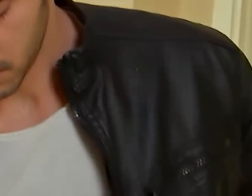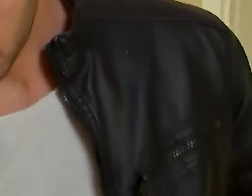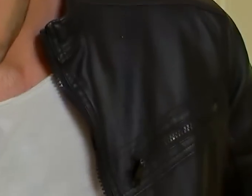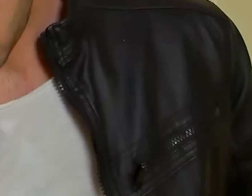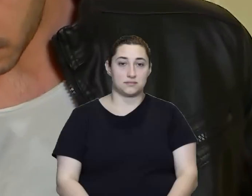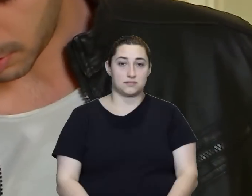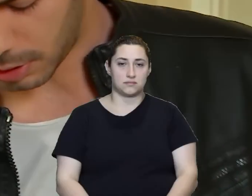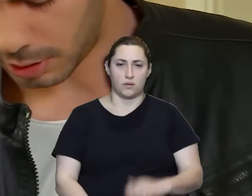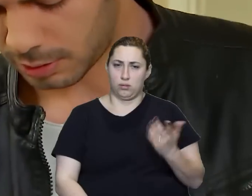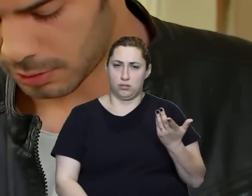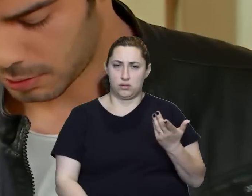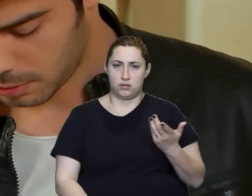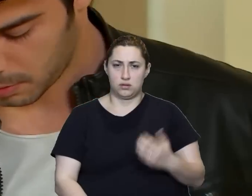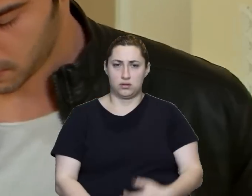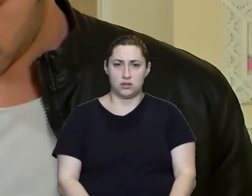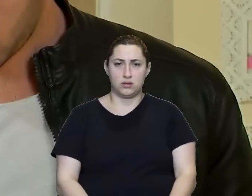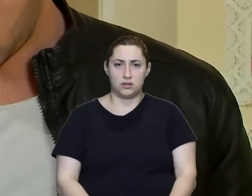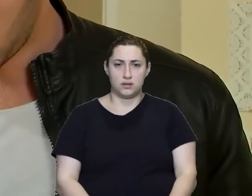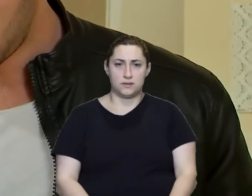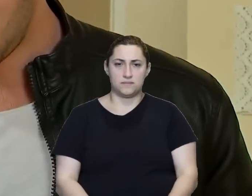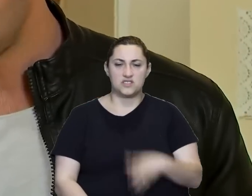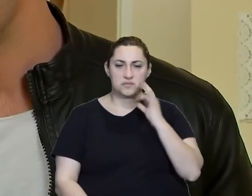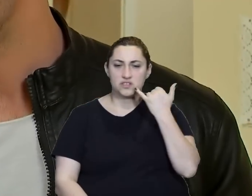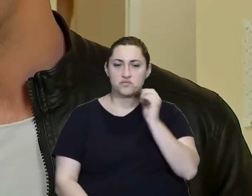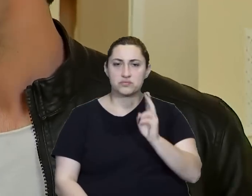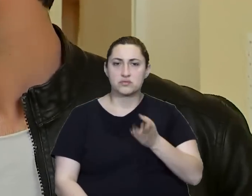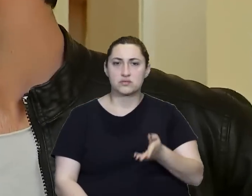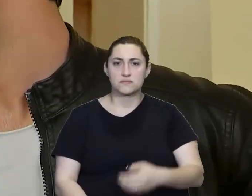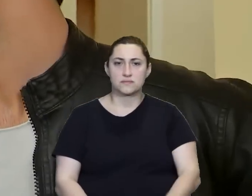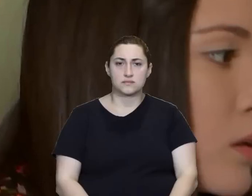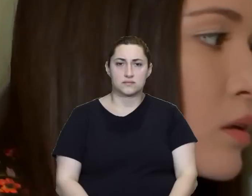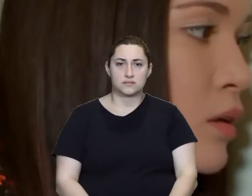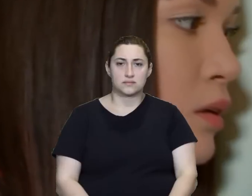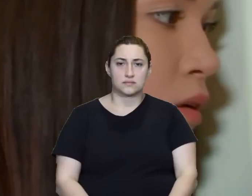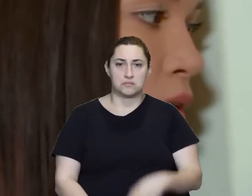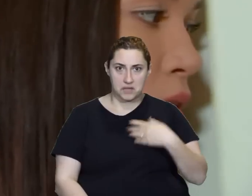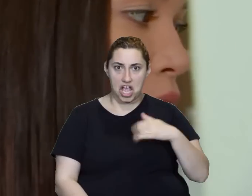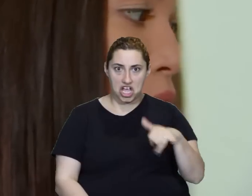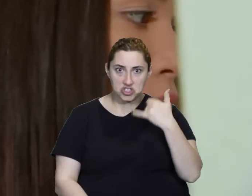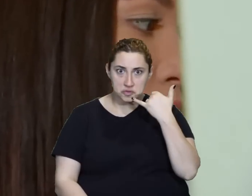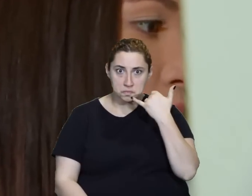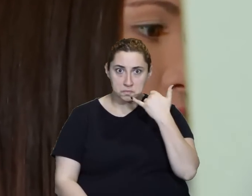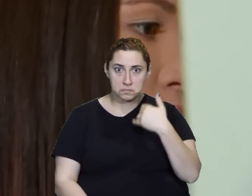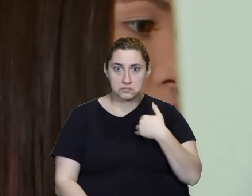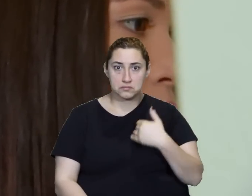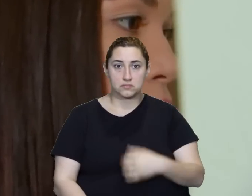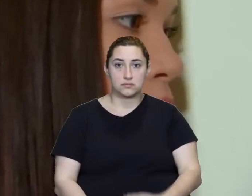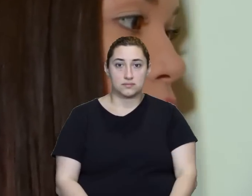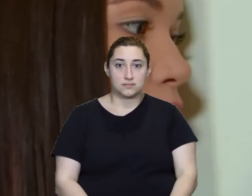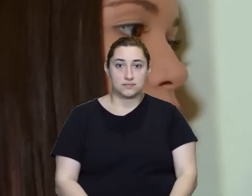ekrana bakıyor. Allah Allah. Kimin ki bu ya? Baksan mı acaba? Ömer'le Zehra dip